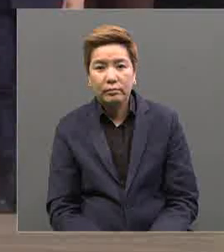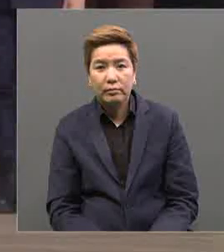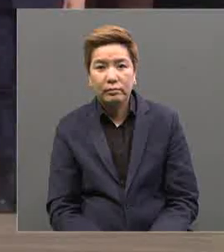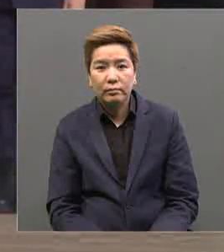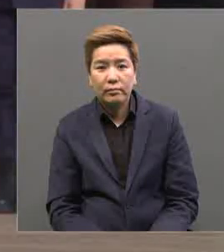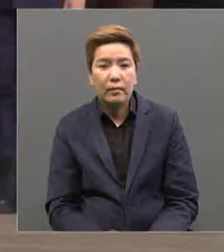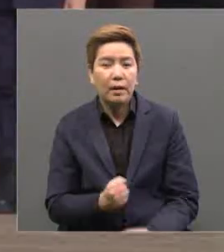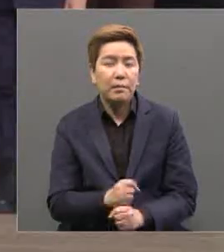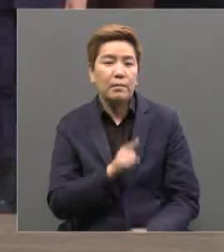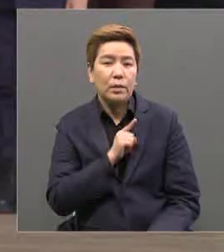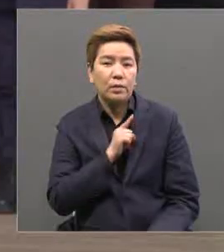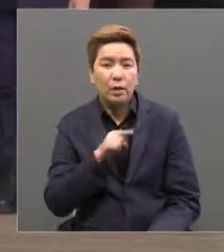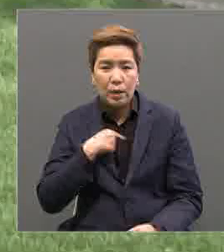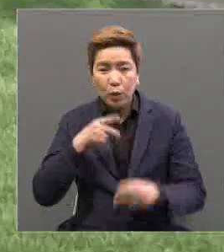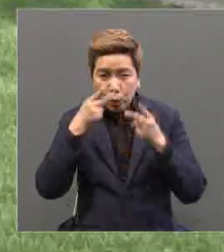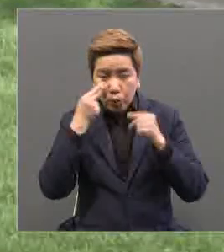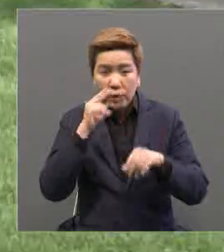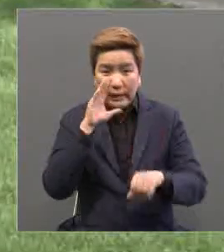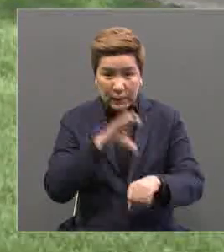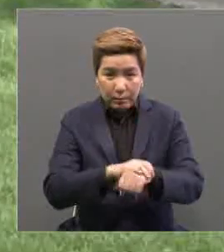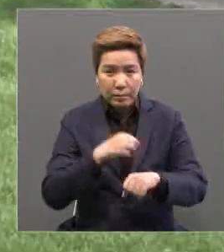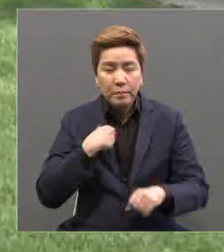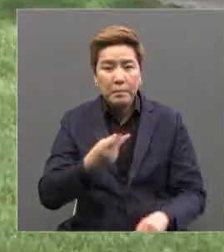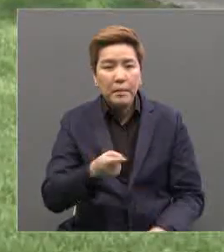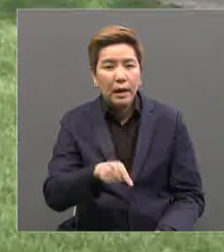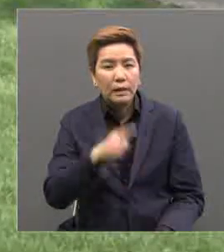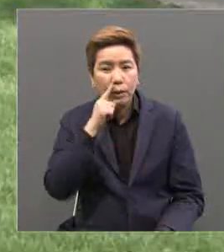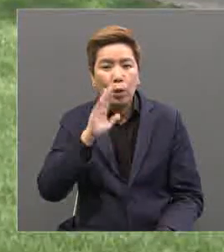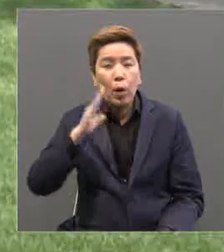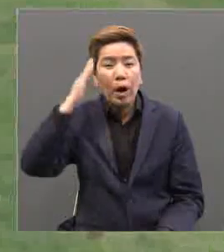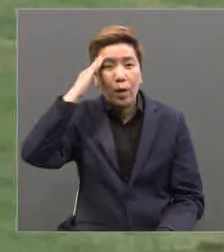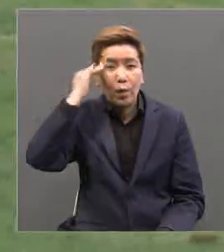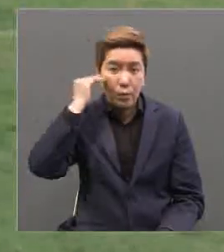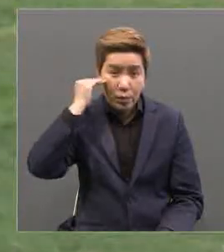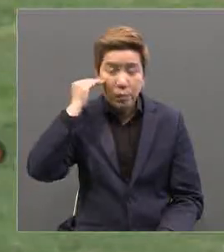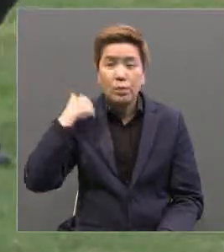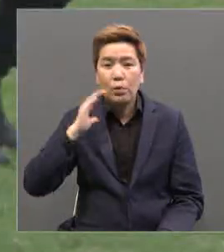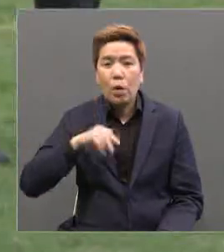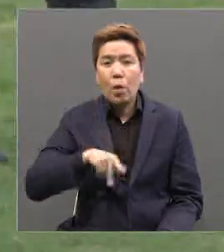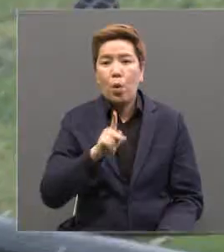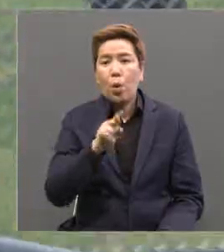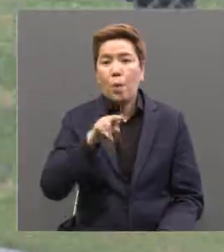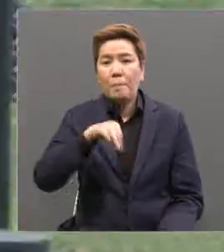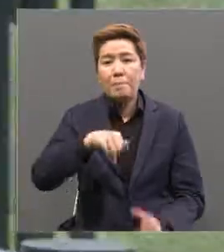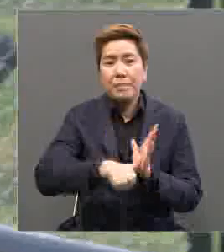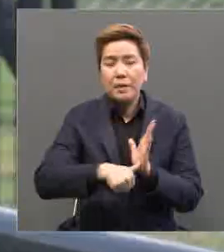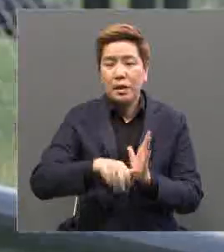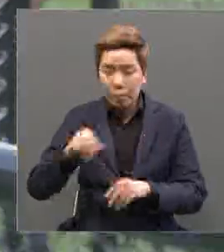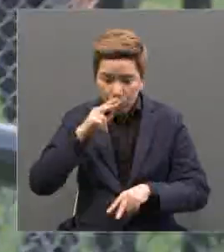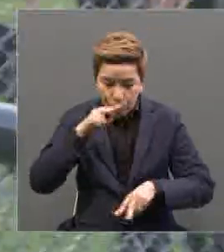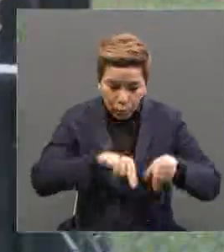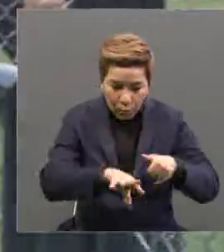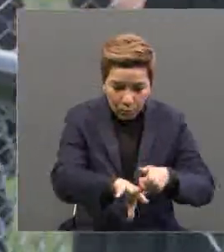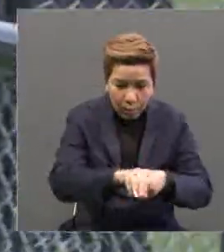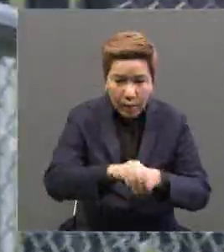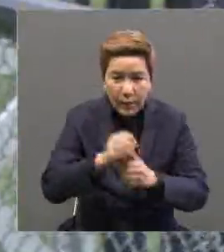ภารกิจตามรอยโจรแล้วยังมีสุนัขเคนายจากประเทศเกาหลีที่กรมศุลกากรนำมาใช้ตรวจค้นหาส